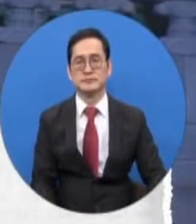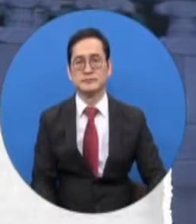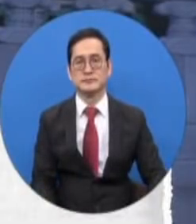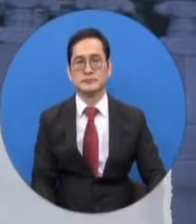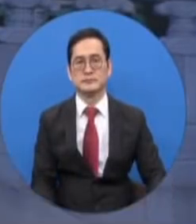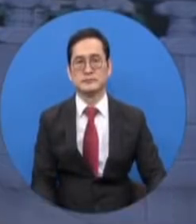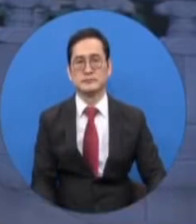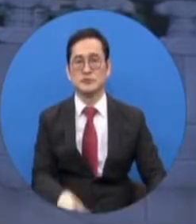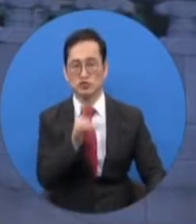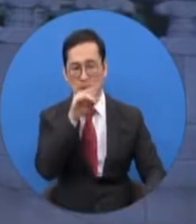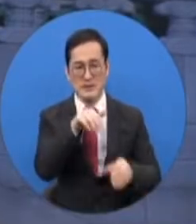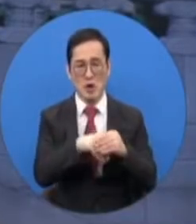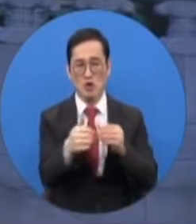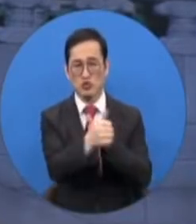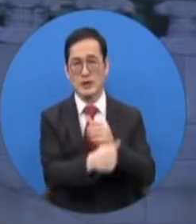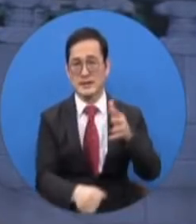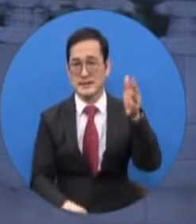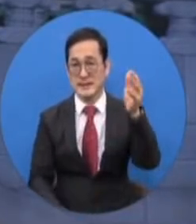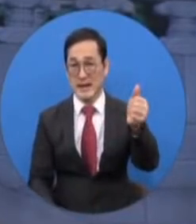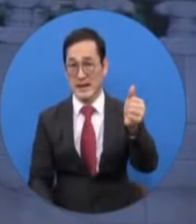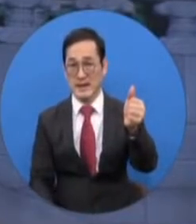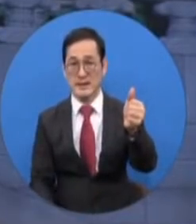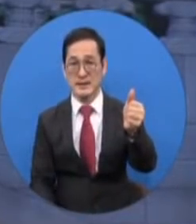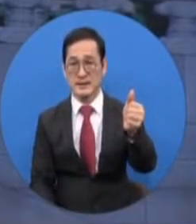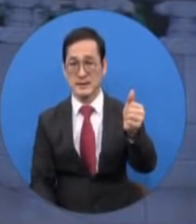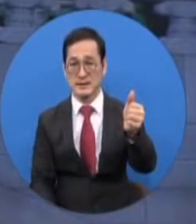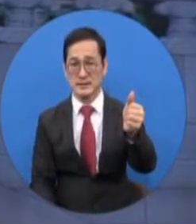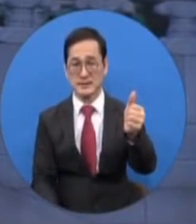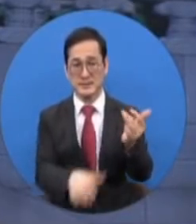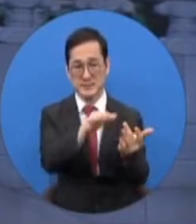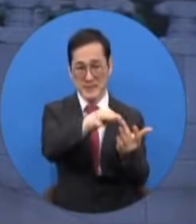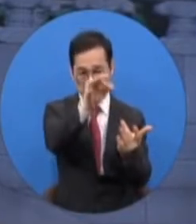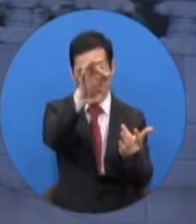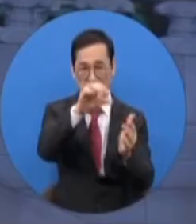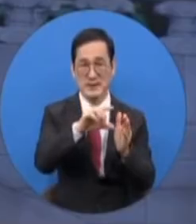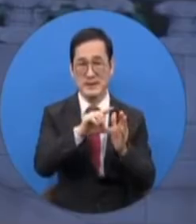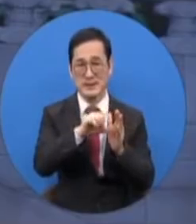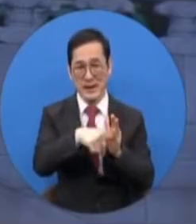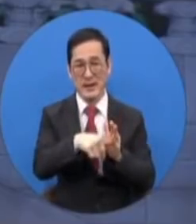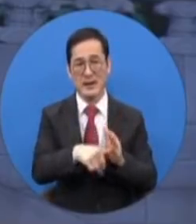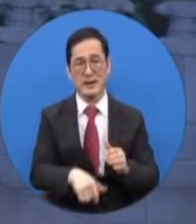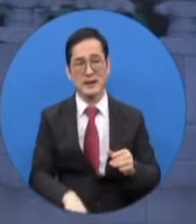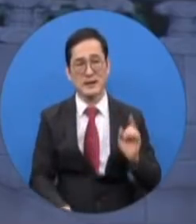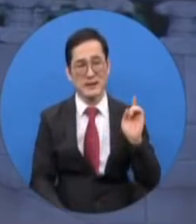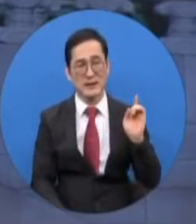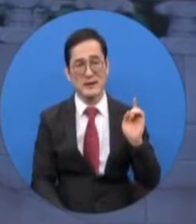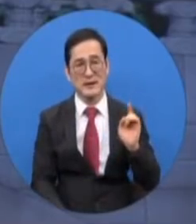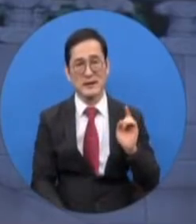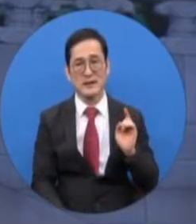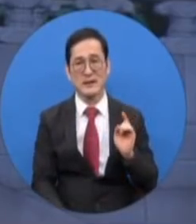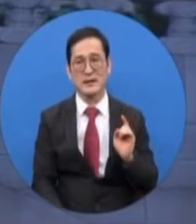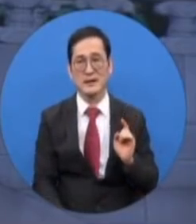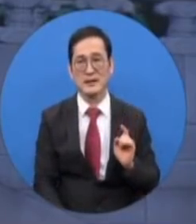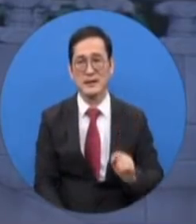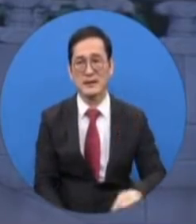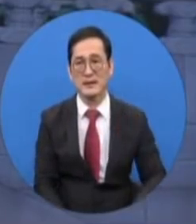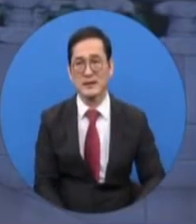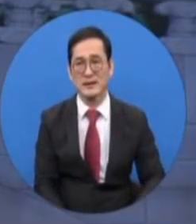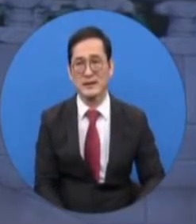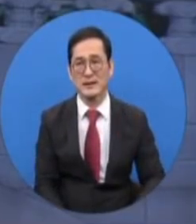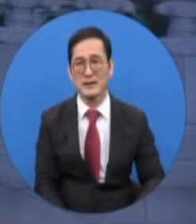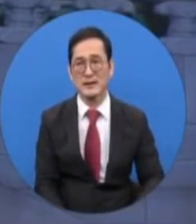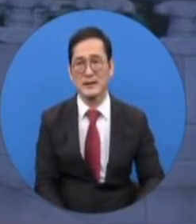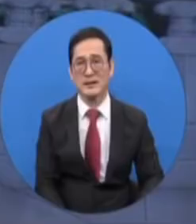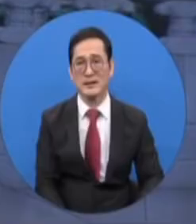중앙선관위원장 당시, 발탁 당시 이 특정 코드에 부합하는 조건들이